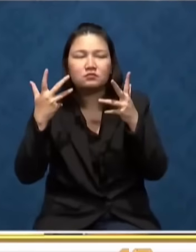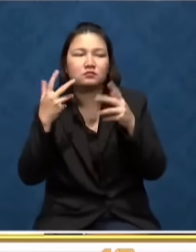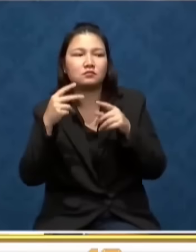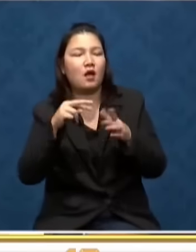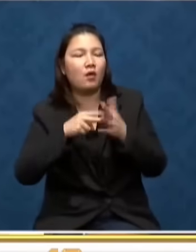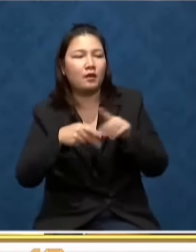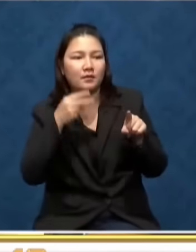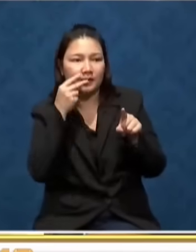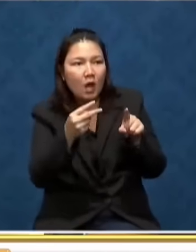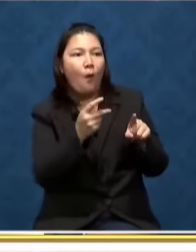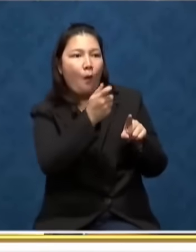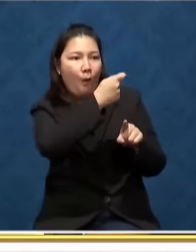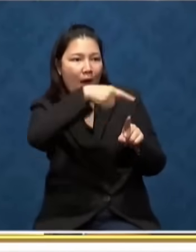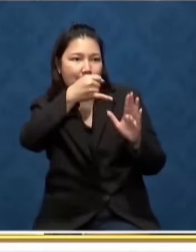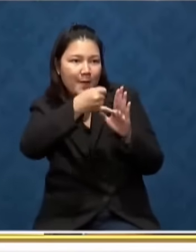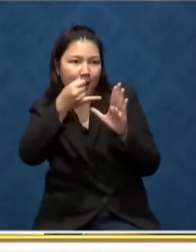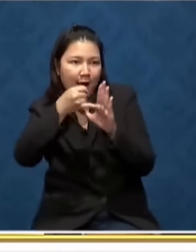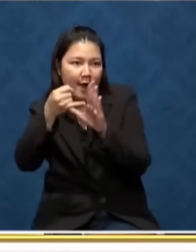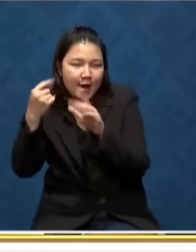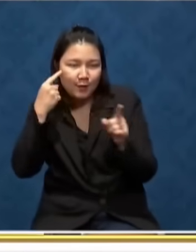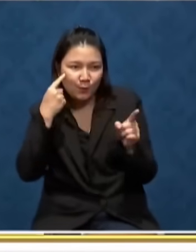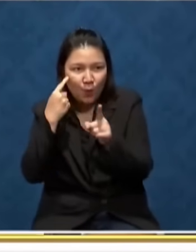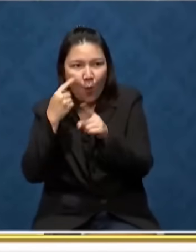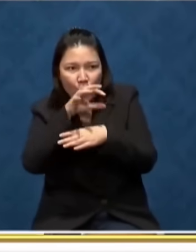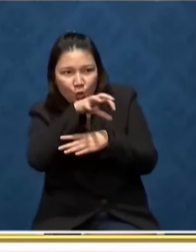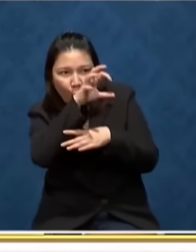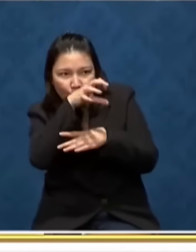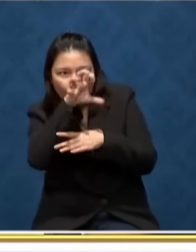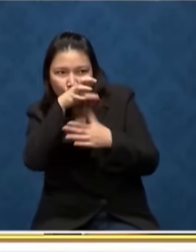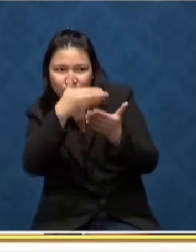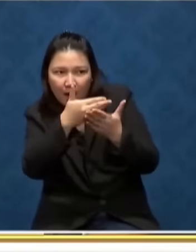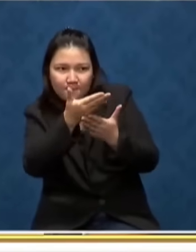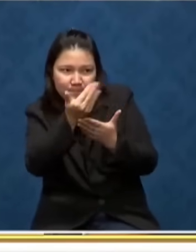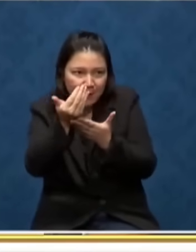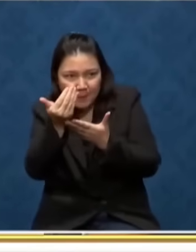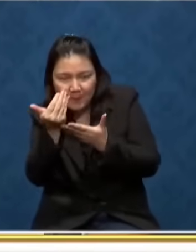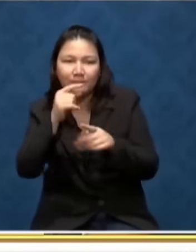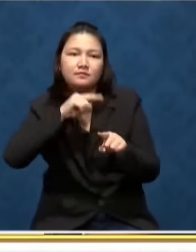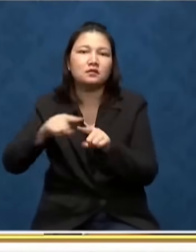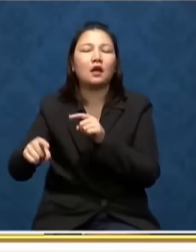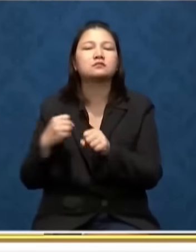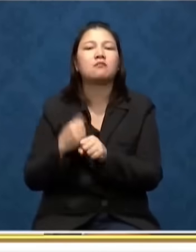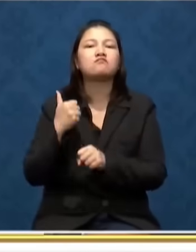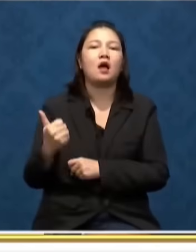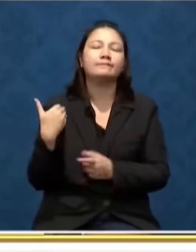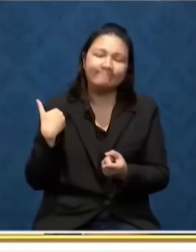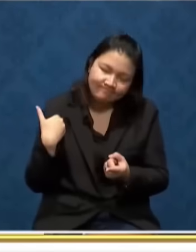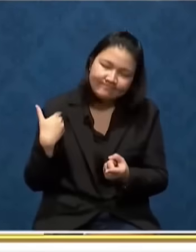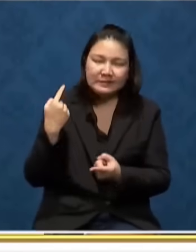ทางเหล่านี้นี่แหละครับในการเข้ามาหลอกลวงประชาชนผีซ้ำด้ำพลอยครับเมื่อเดือน